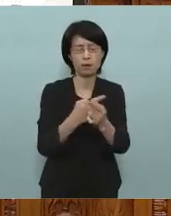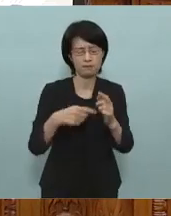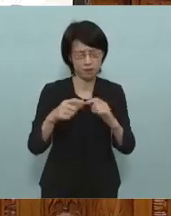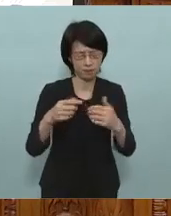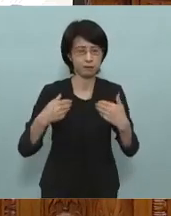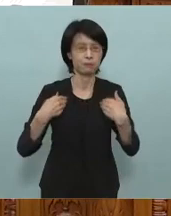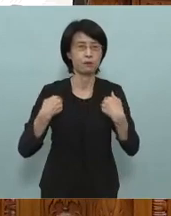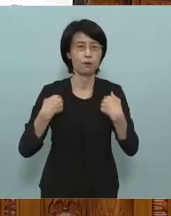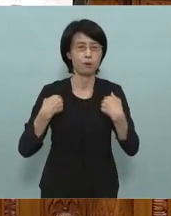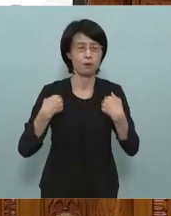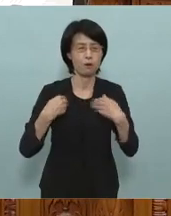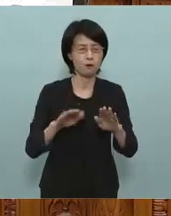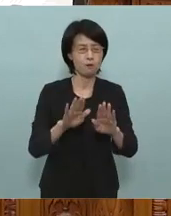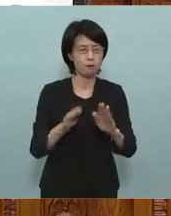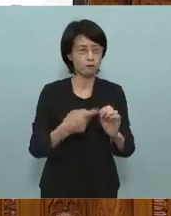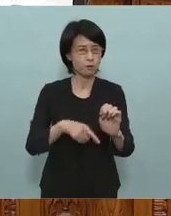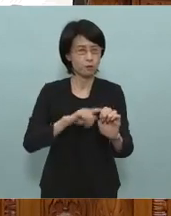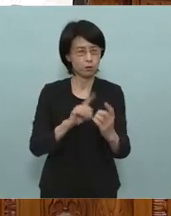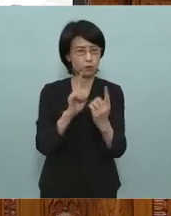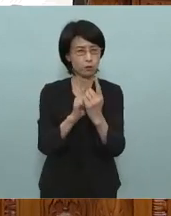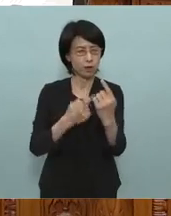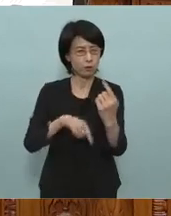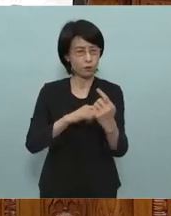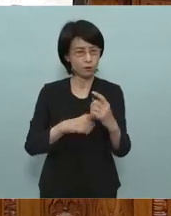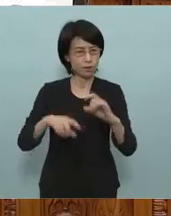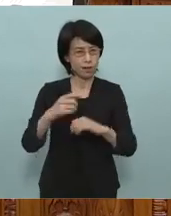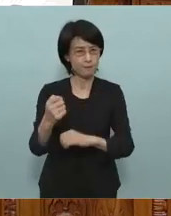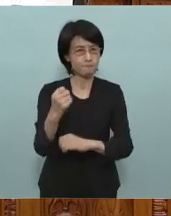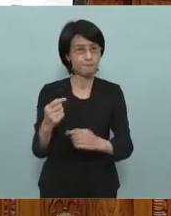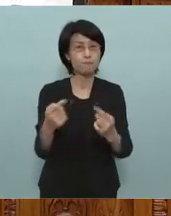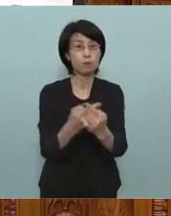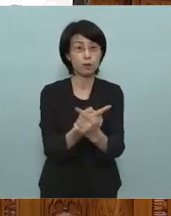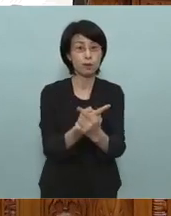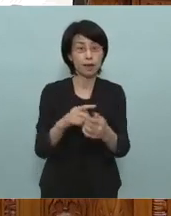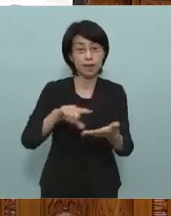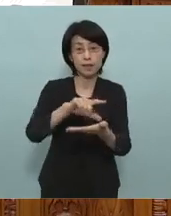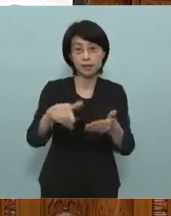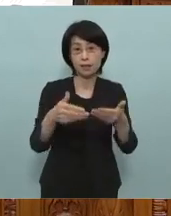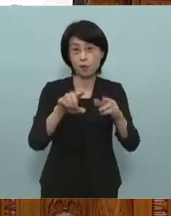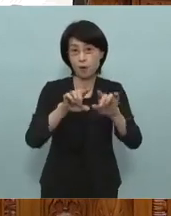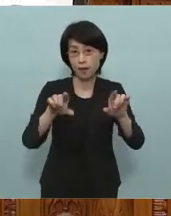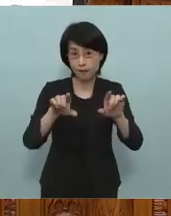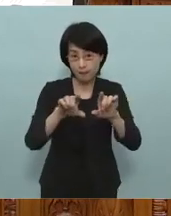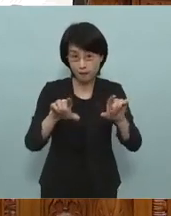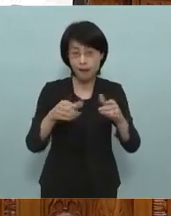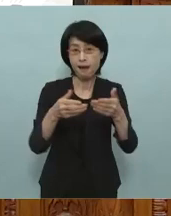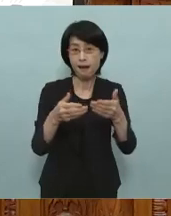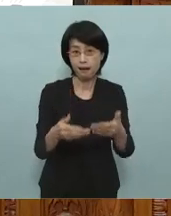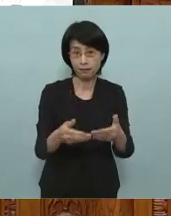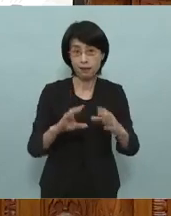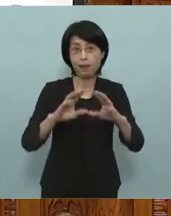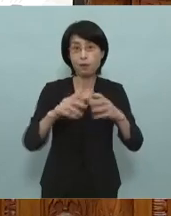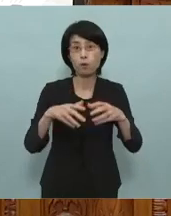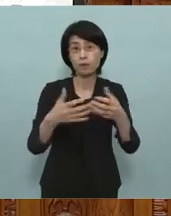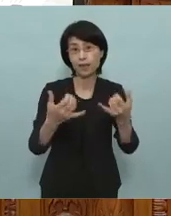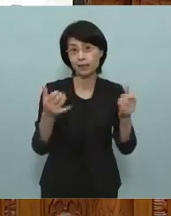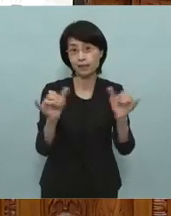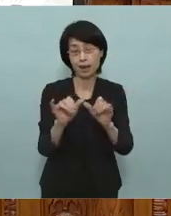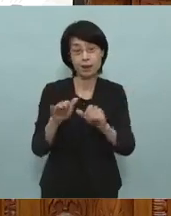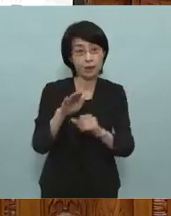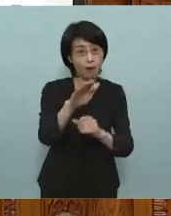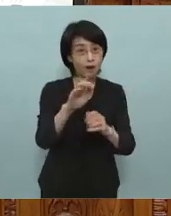です抑止力と対症力を一層強化し地域の平和と安定及び国際社会の繁栄